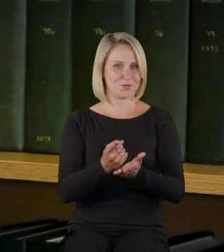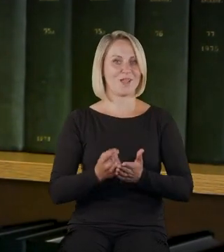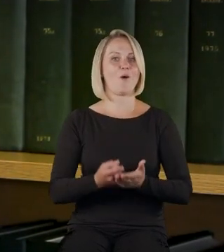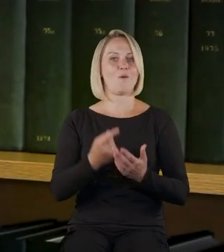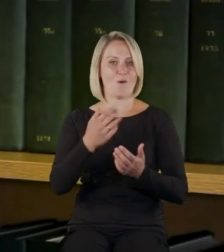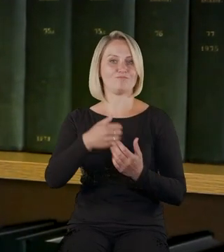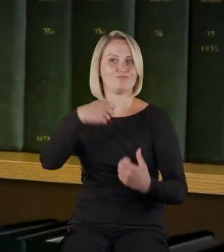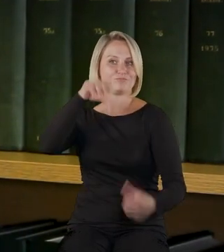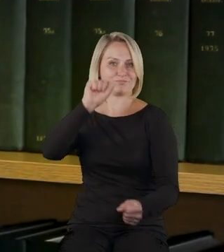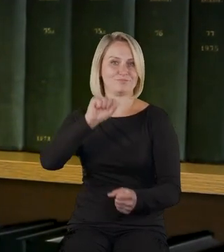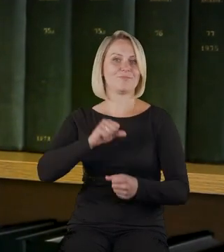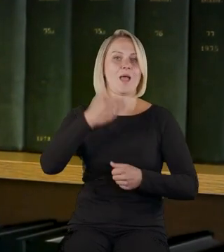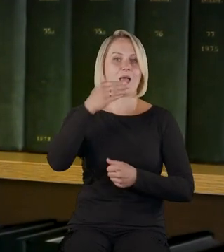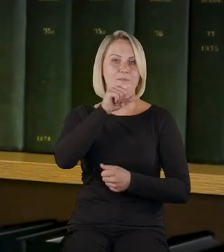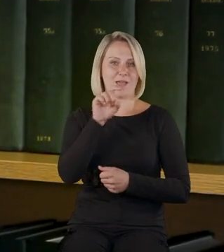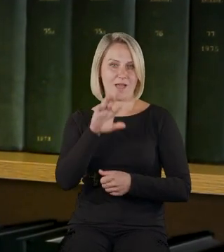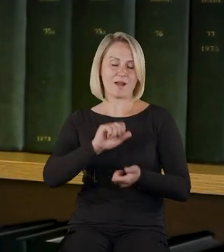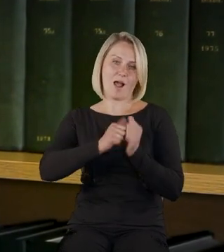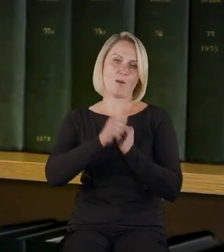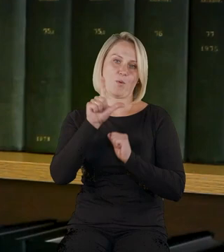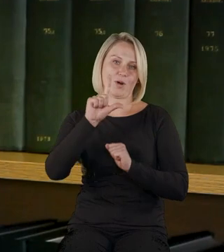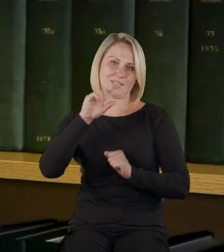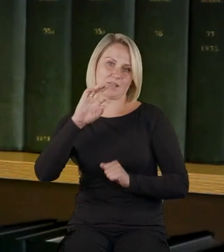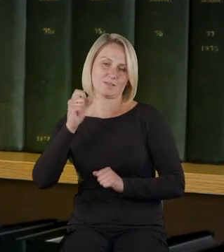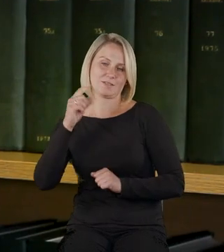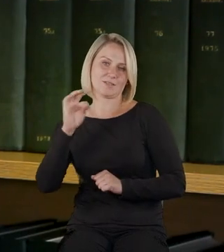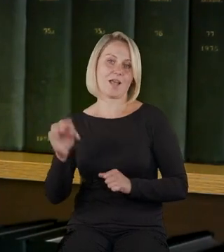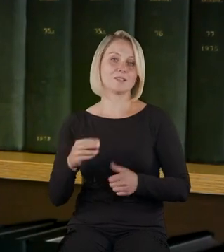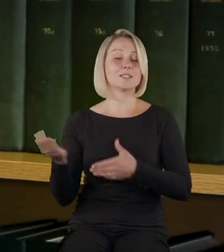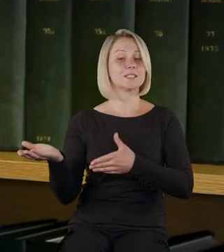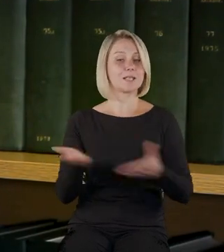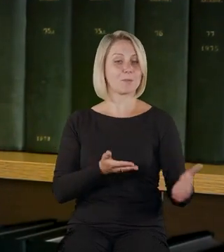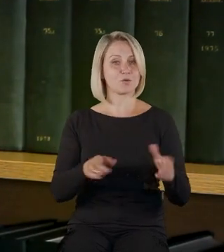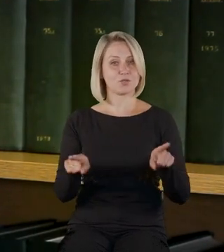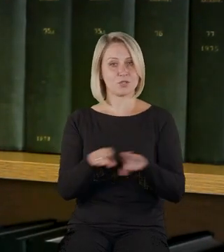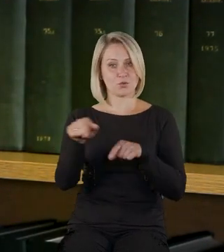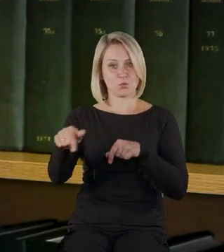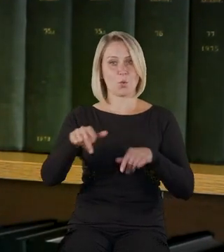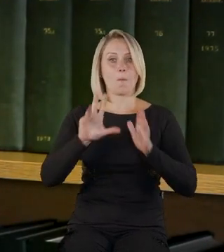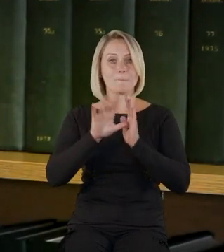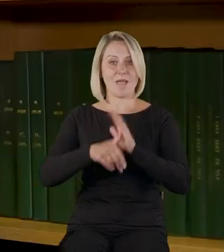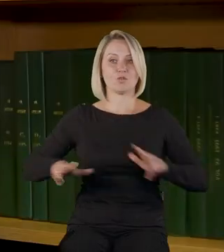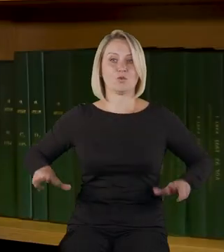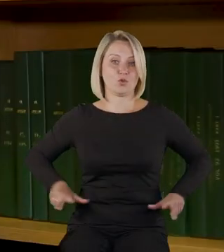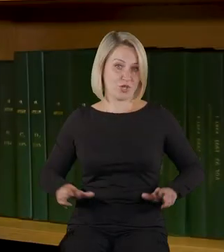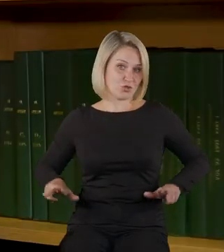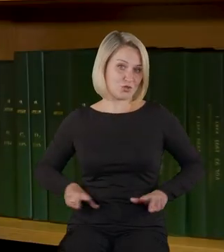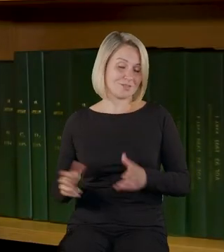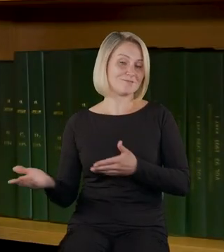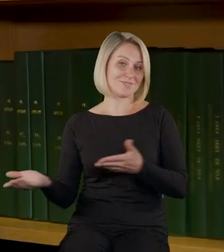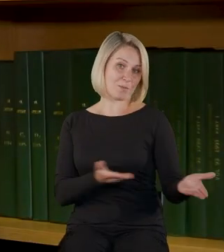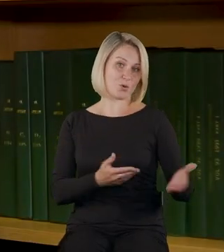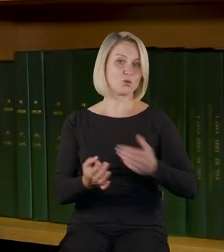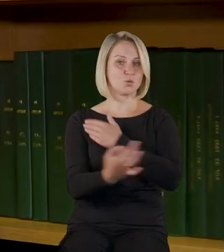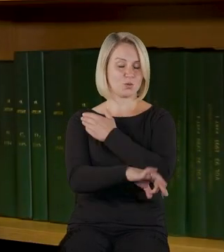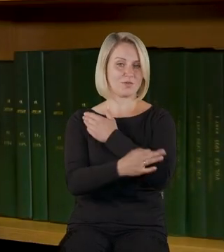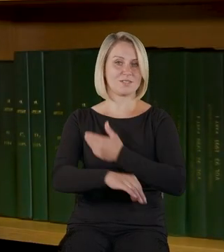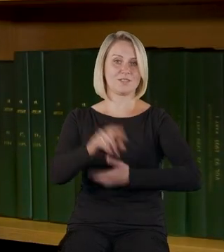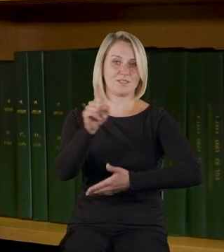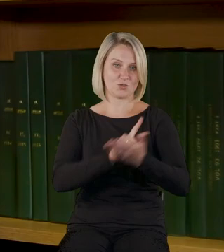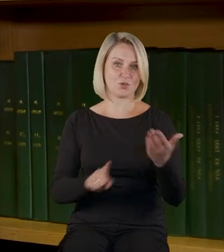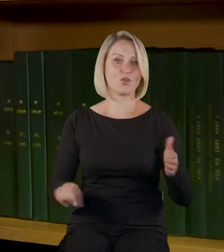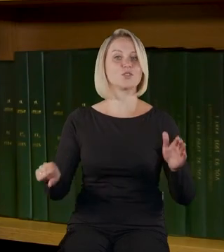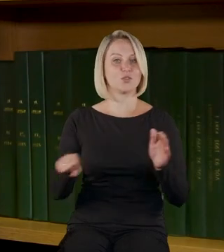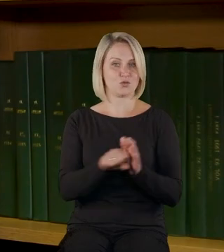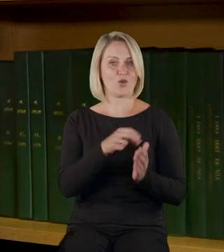tytuł magistra bądź licencjata. Zapraszamy również do Cieszyna, bo to wyjątkowe miasto na pograniczu. Zapraszamy Was na Uniwersytet Śląski,